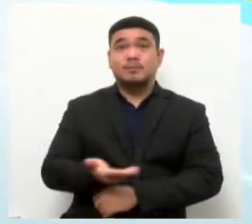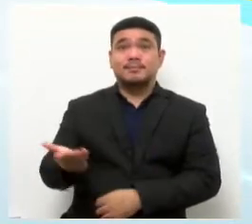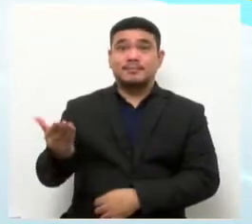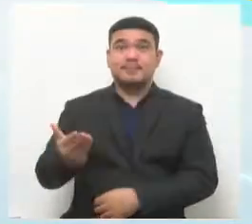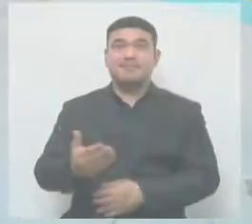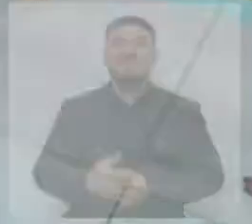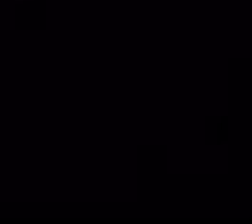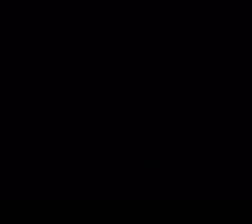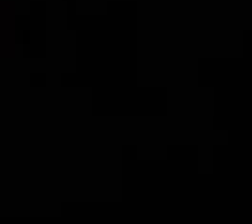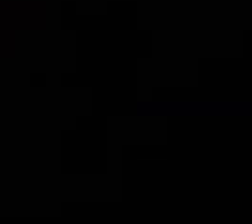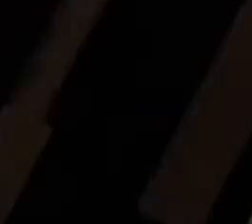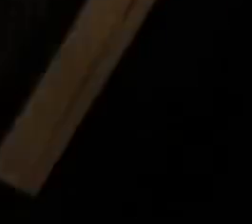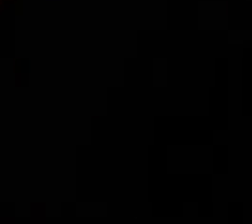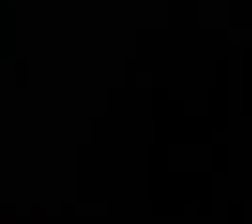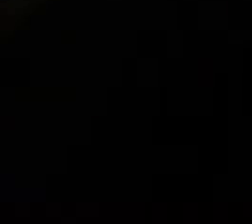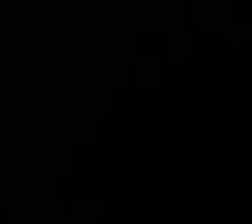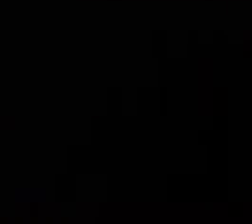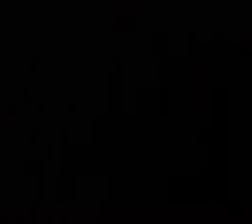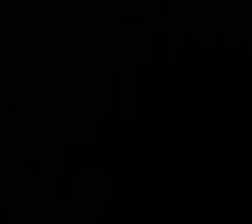ค่ะ